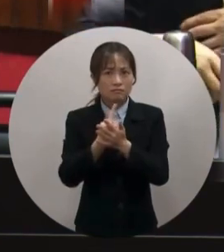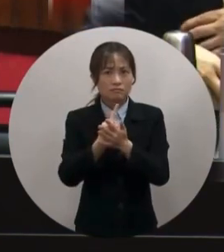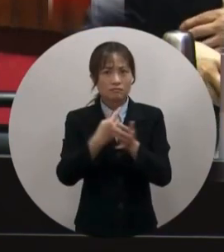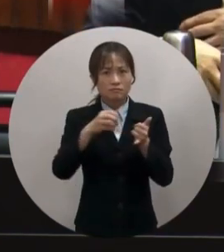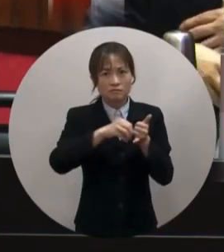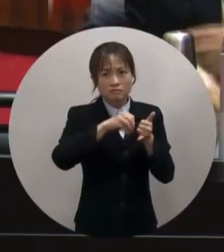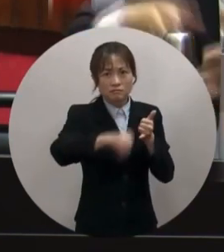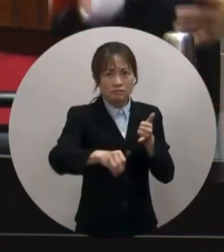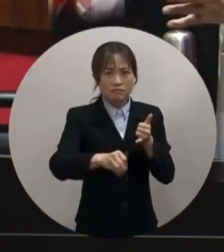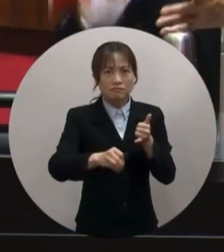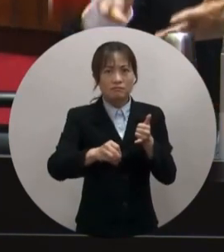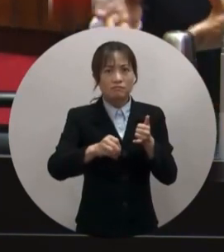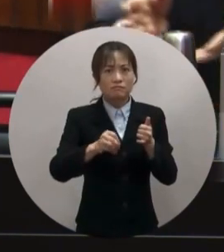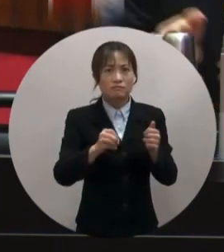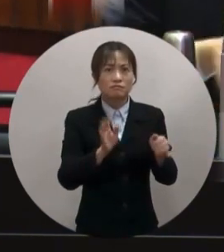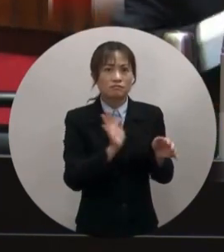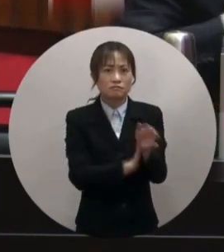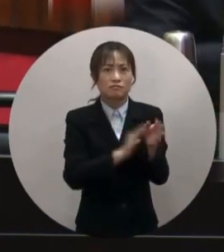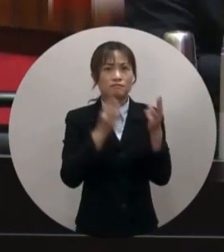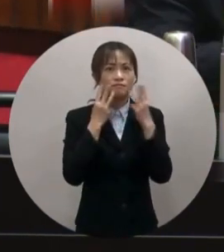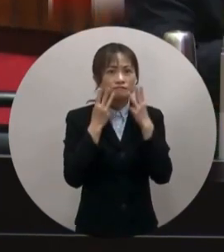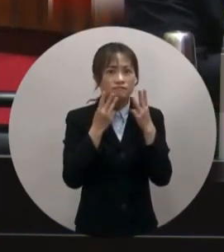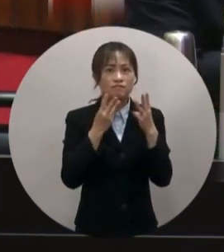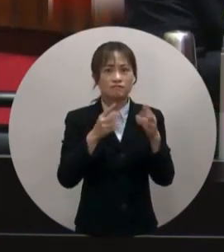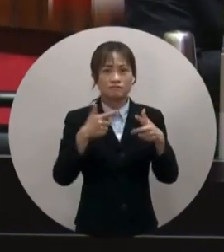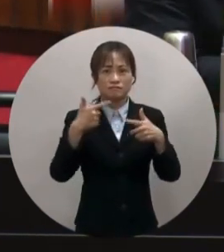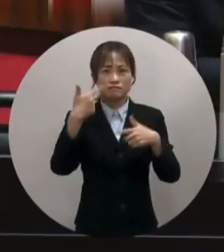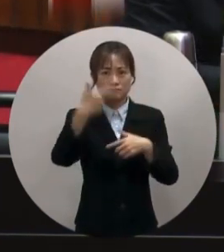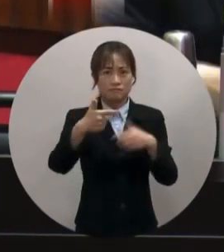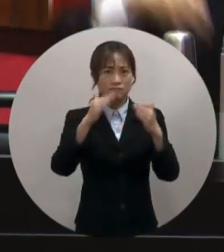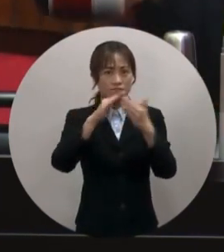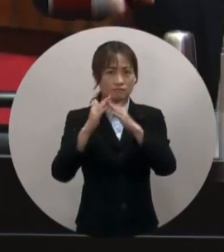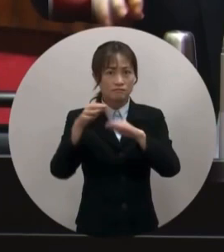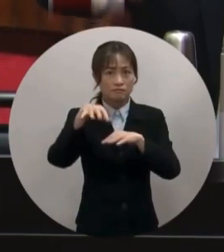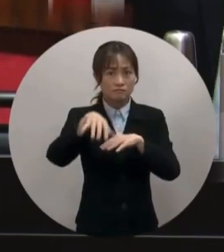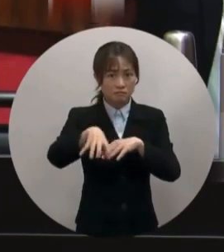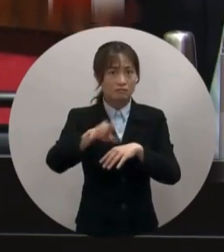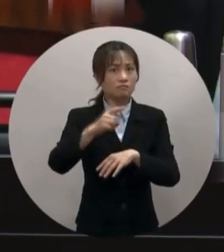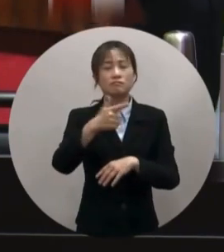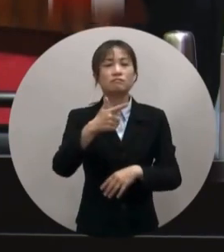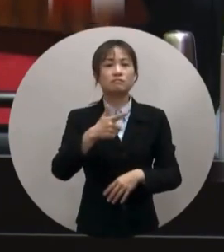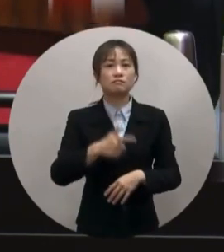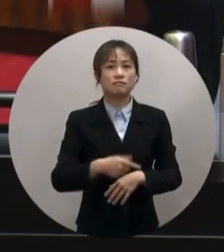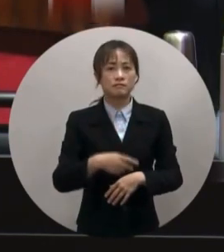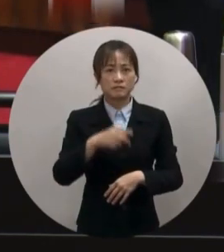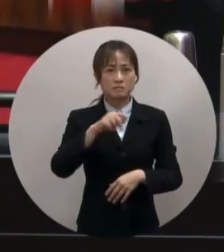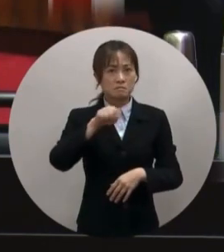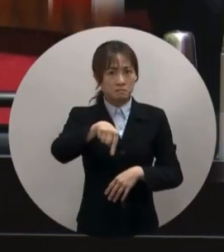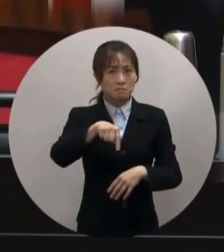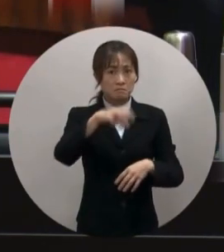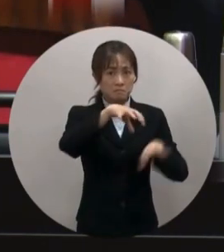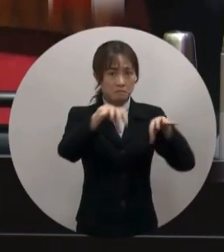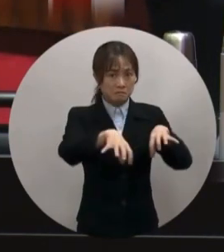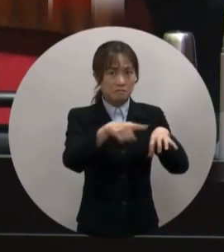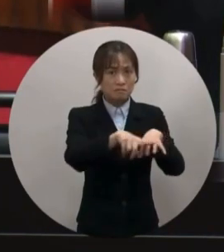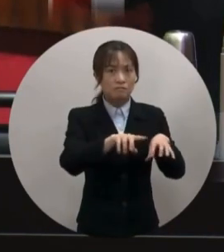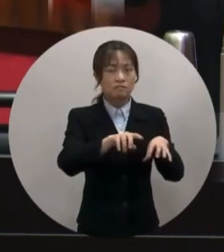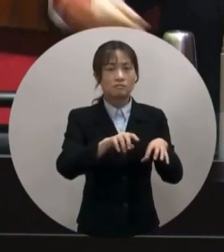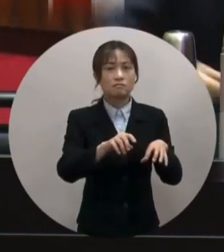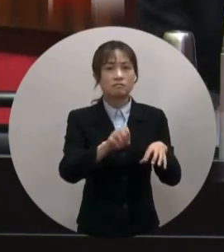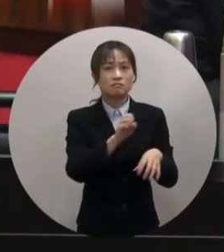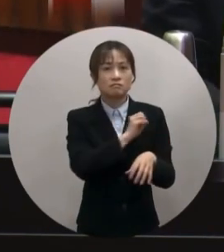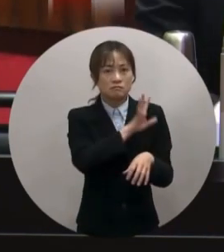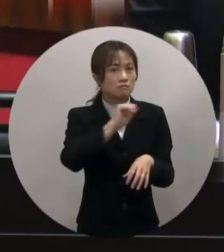央到六地圖要保留要不夠中央不可以到六地圖可以到六圖不可以